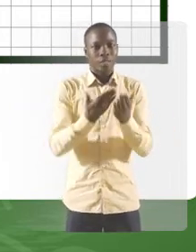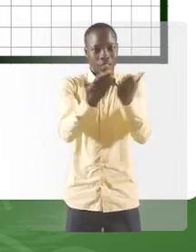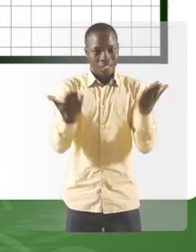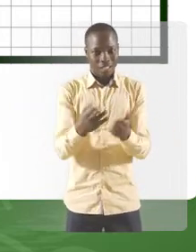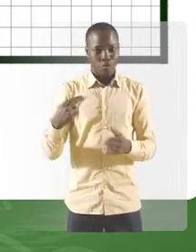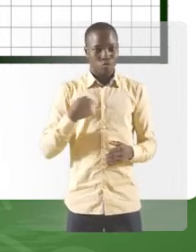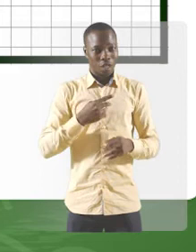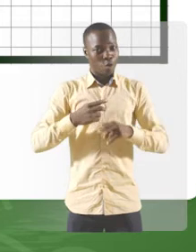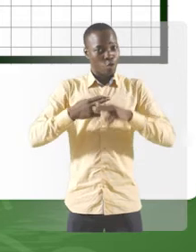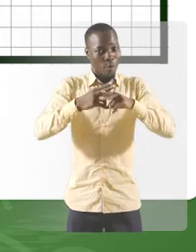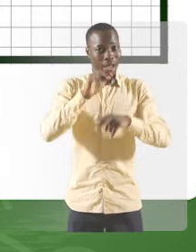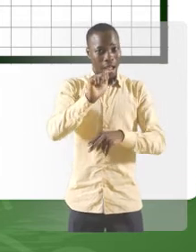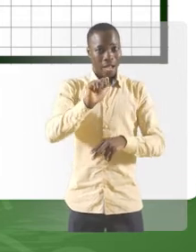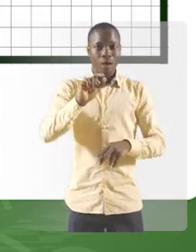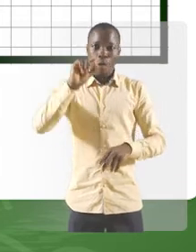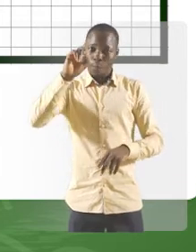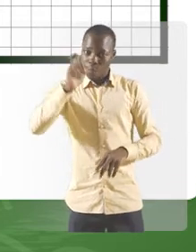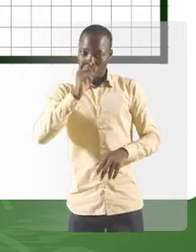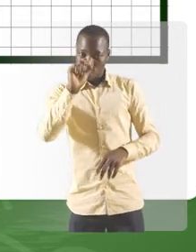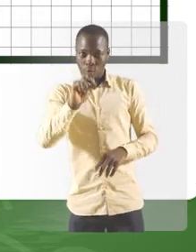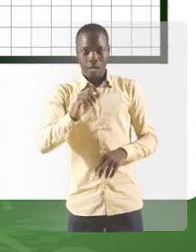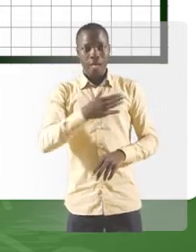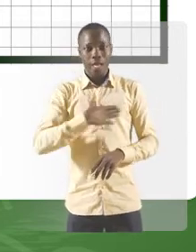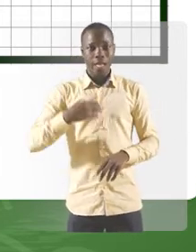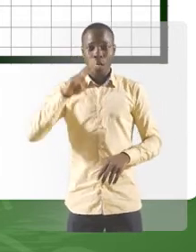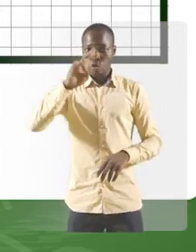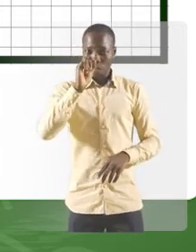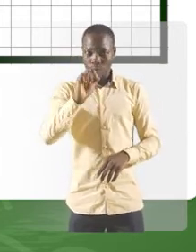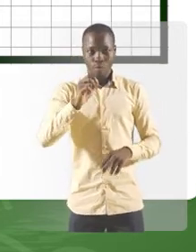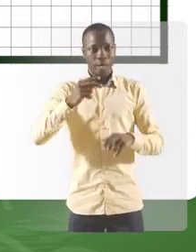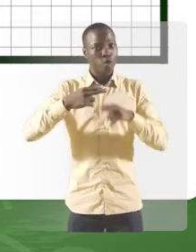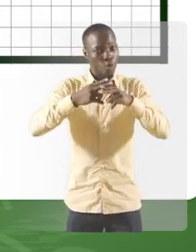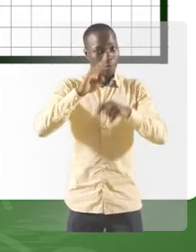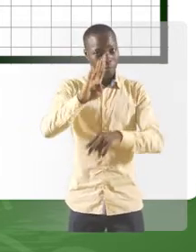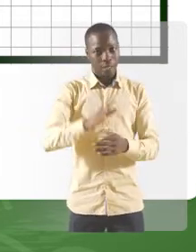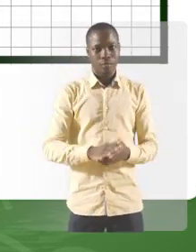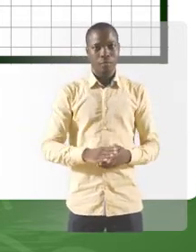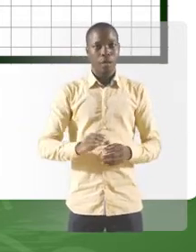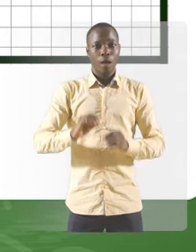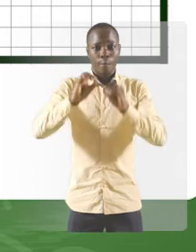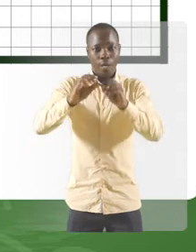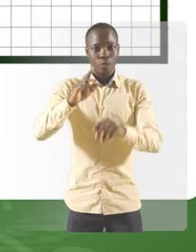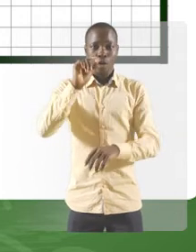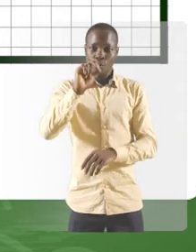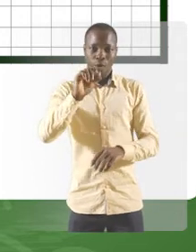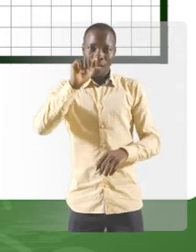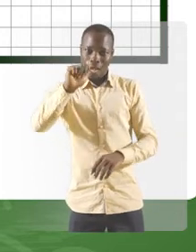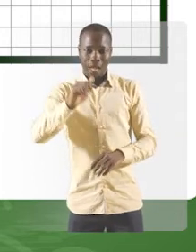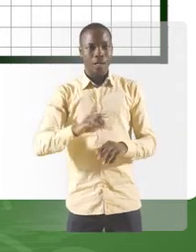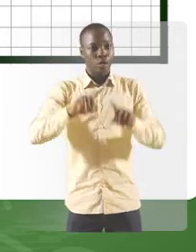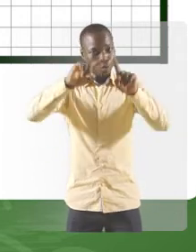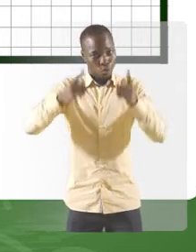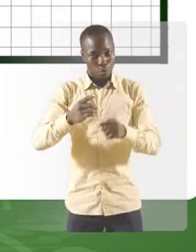appeler A le premier point et B le deuxième point. Donc, plaçons les points A de